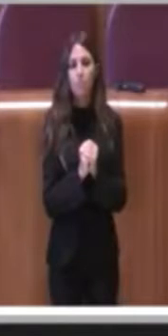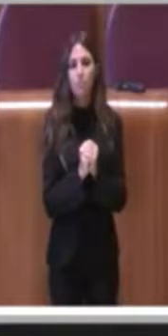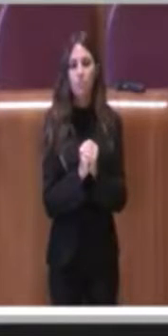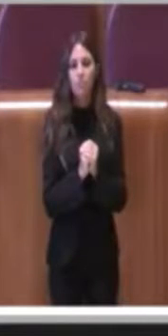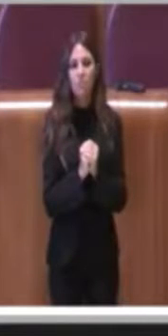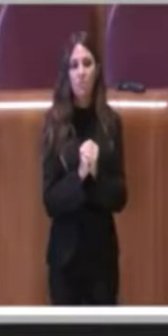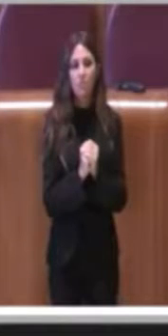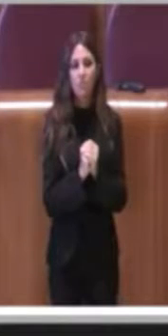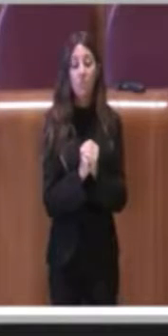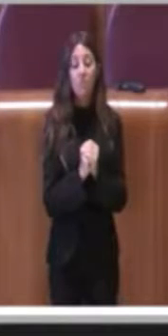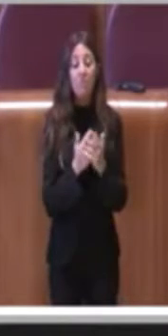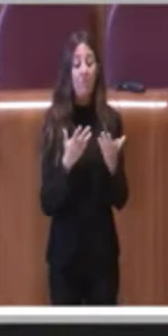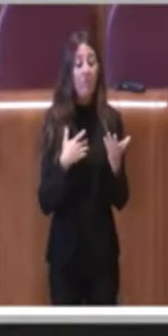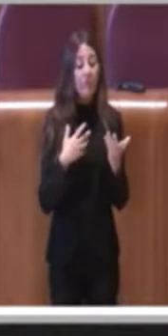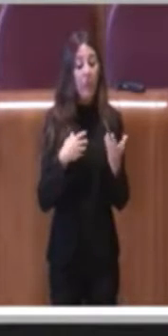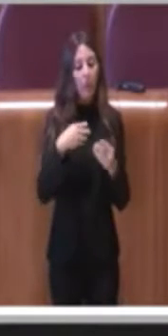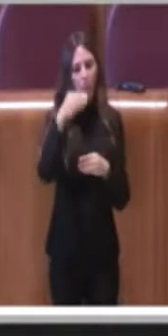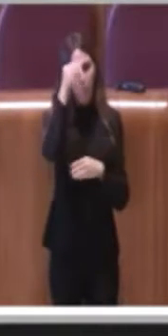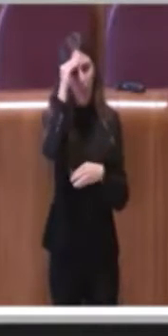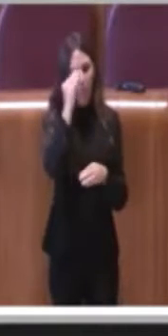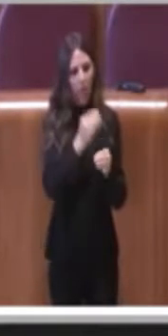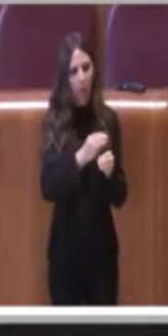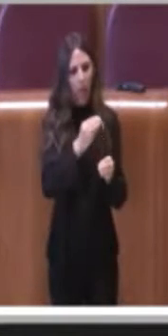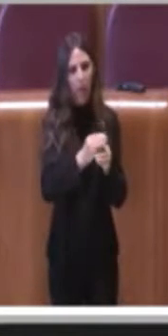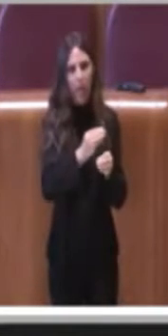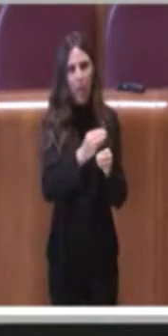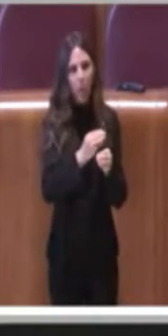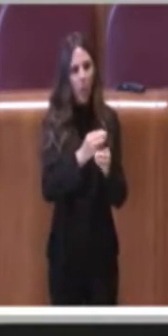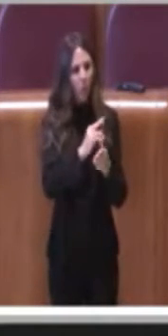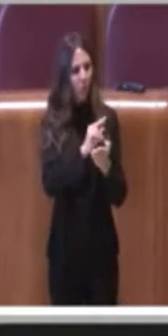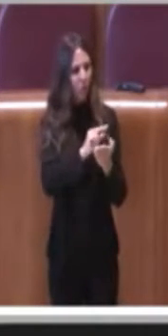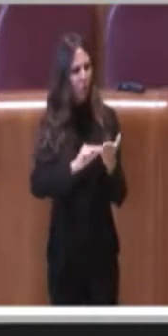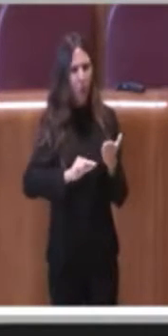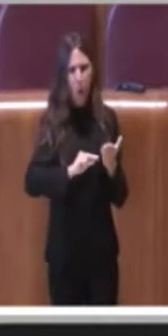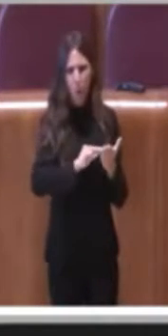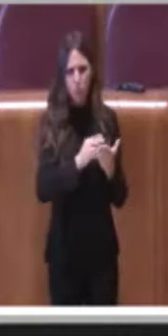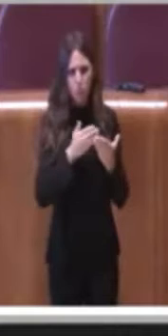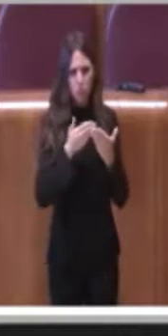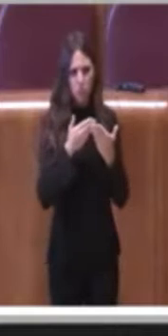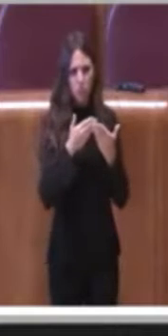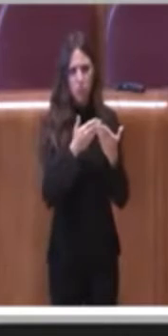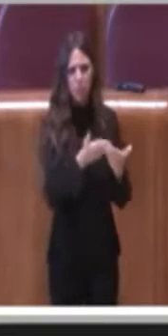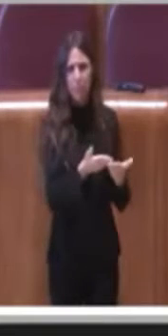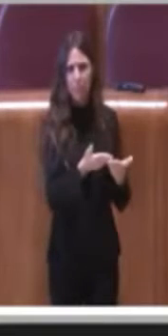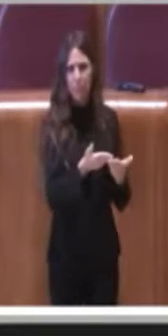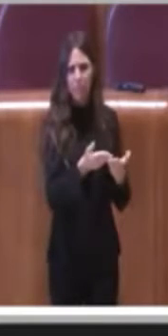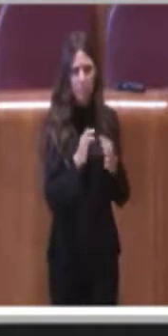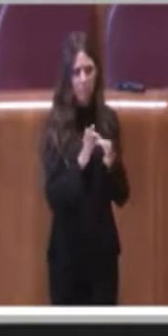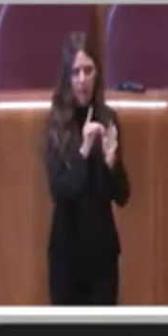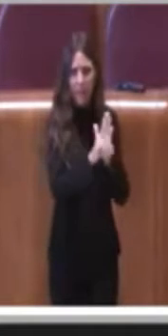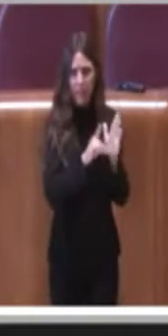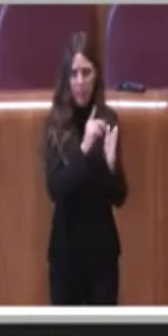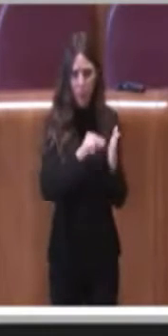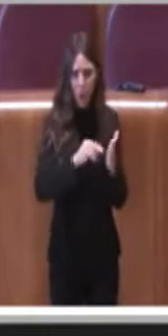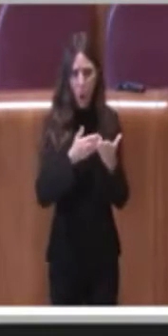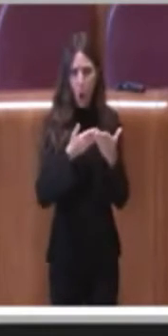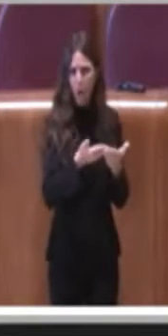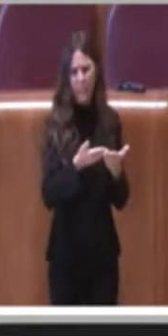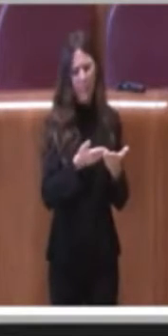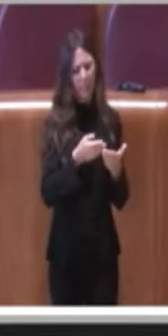Mi sembra assolutamente paradossale che si voti a favore di questa delibera quando poi